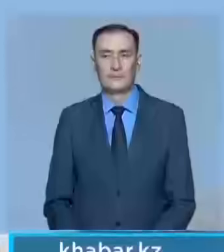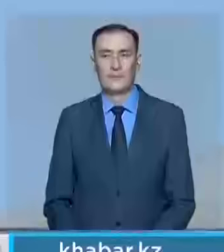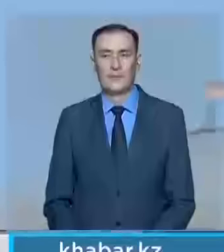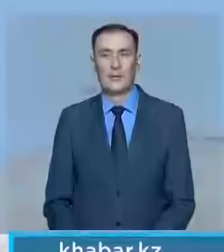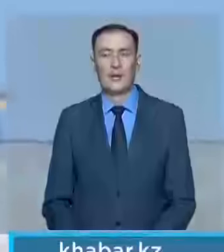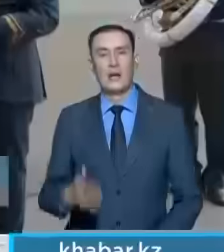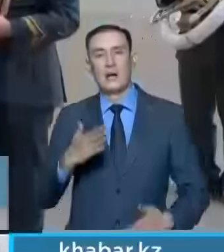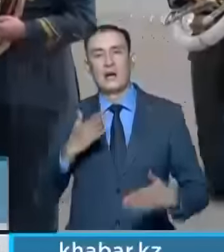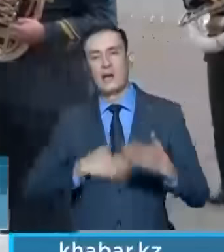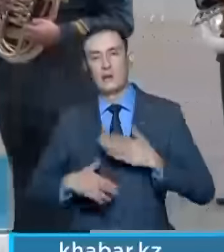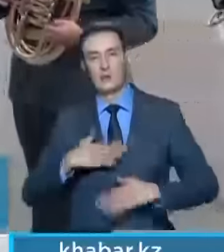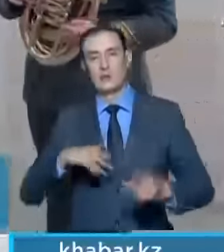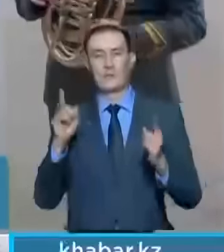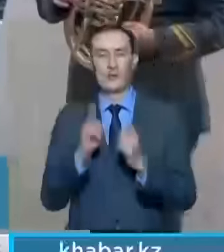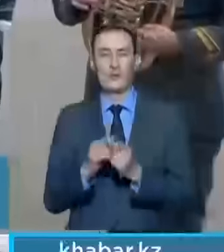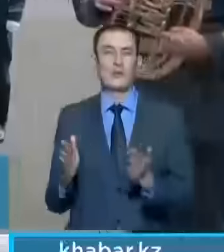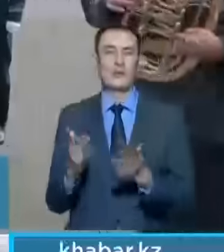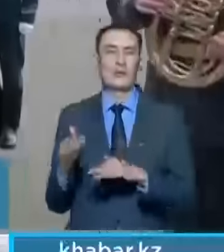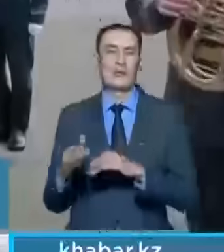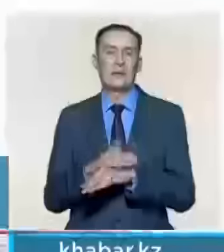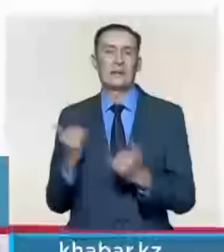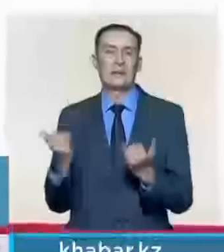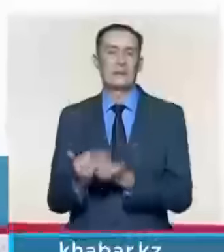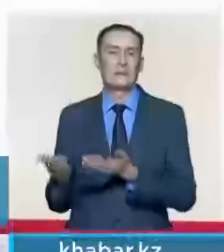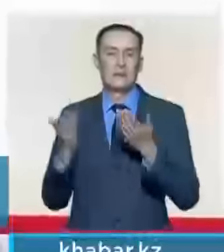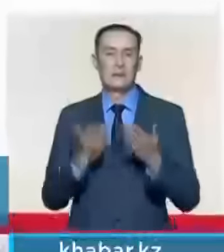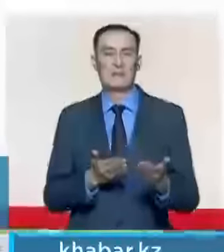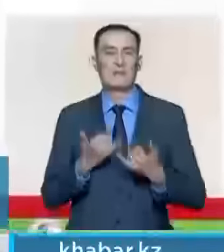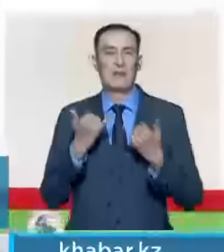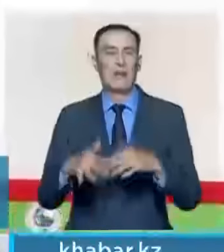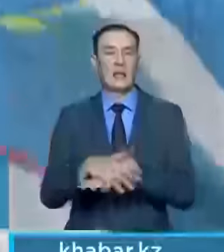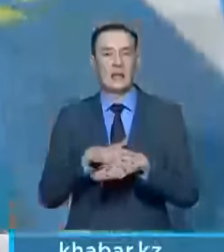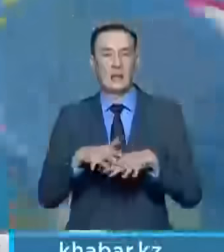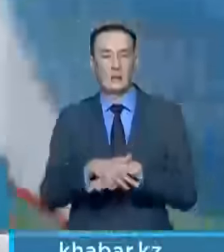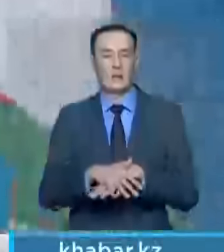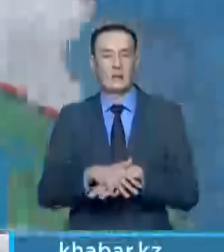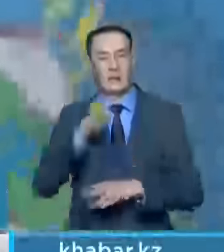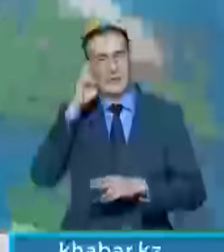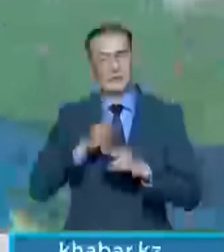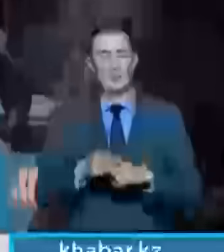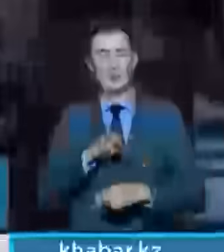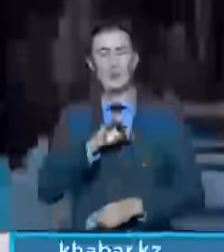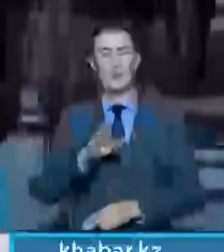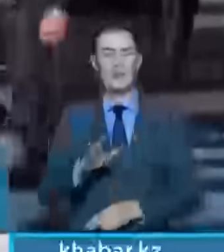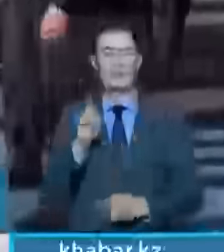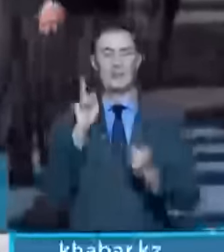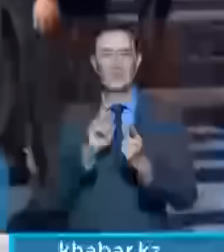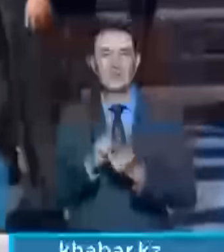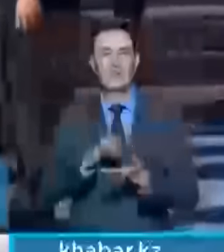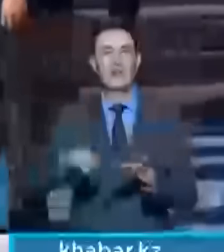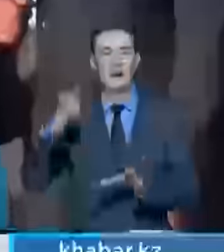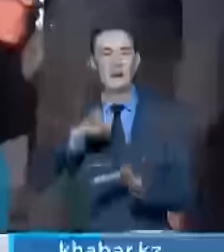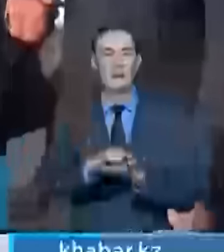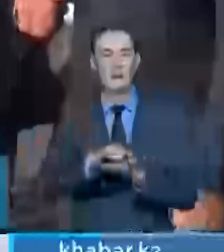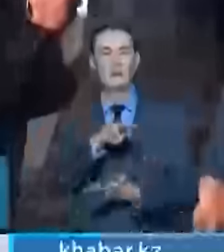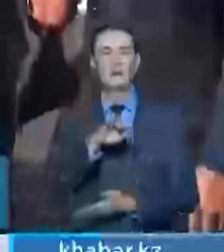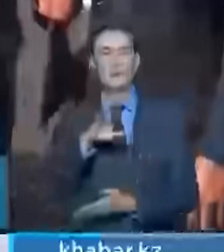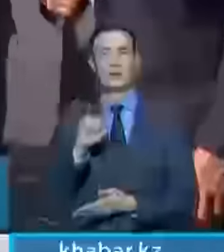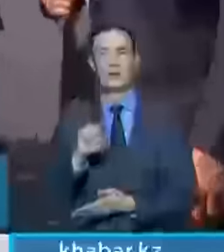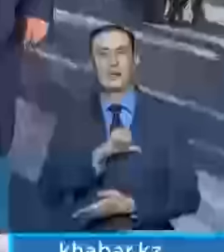Радушные приемы и гостеприимство – не пустой звук для тюркских народов. Тот факт, что Касым-Жомарт Токаев встречал в аэропорту